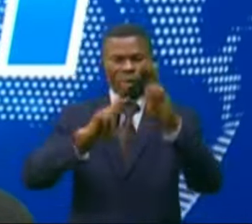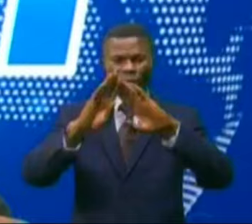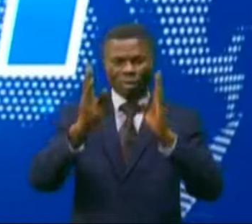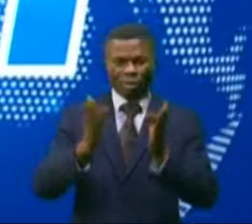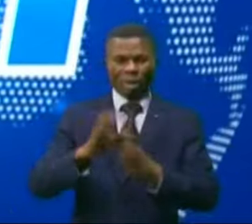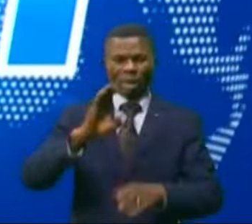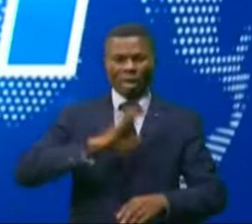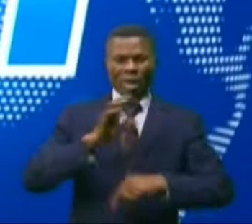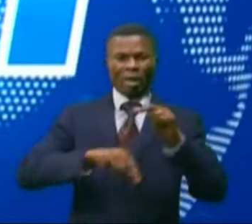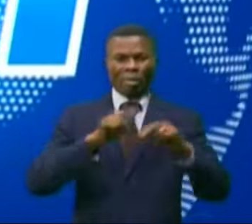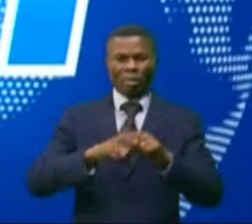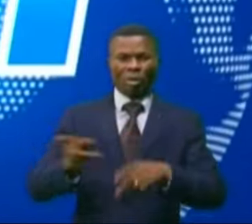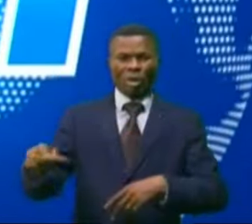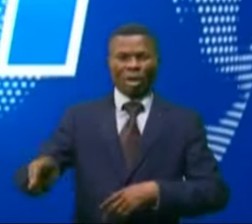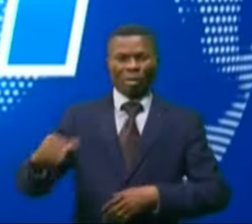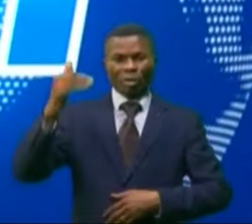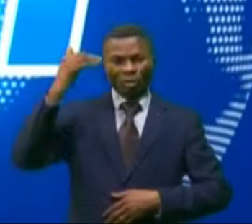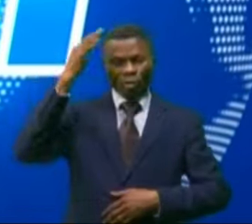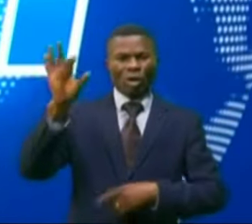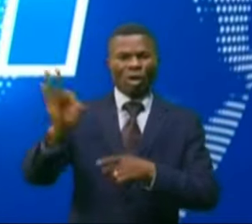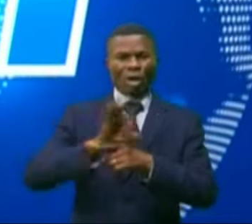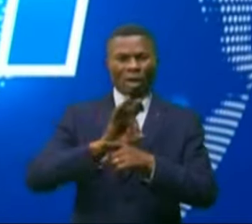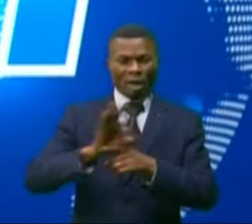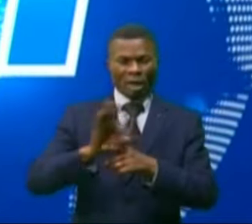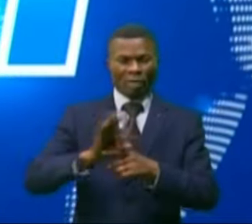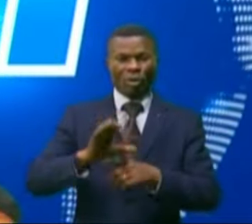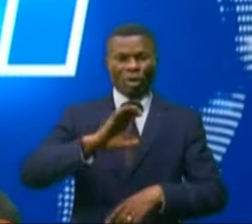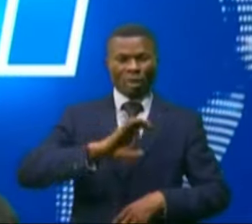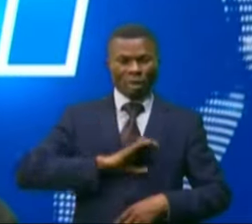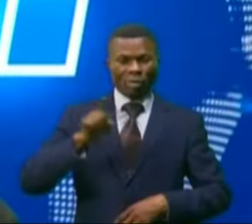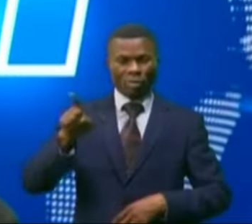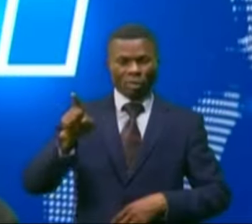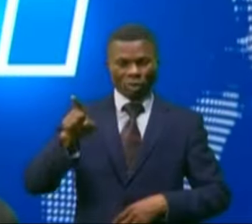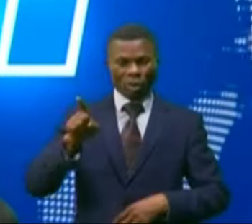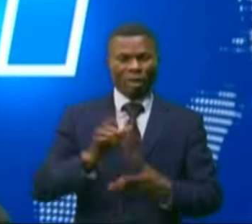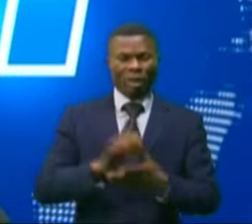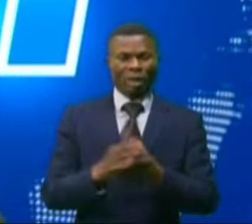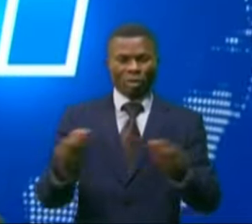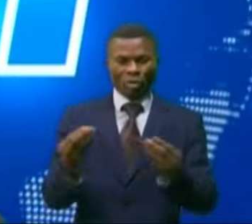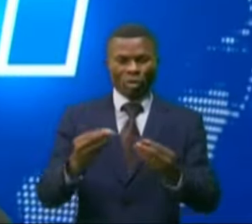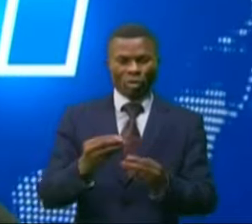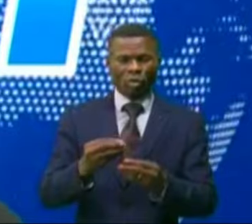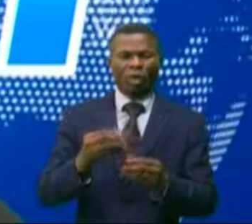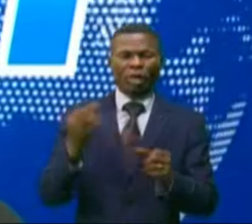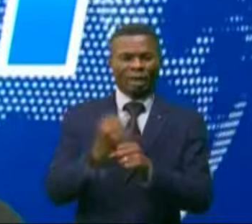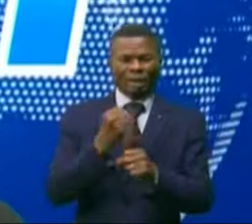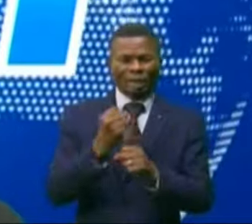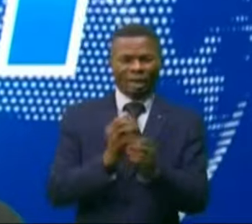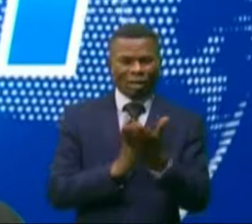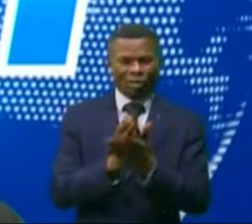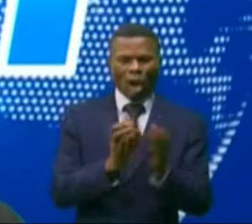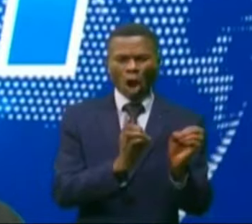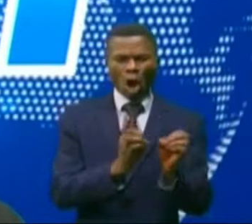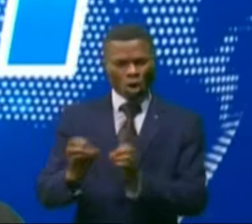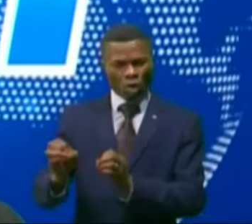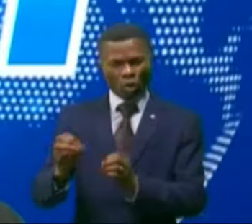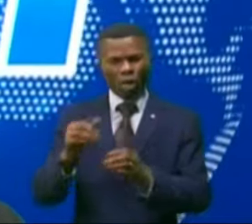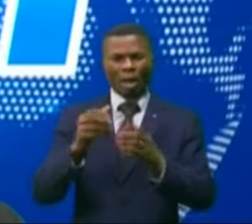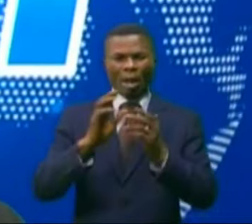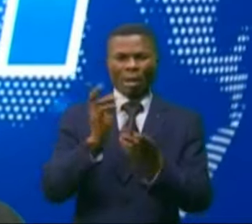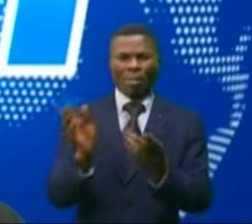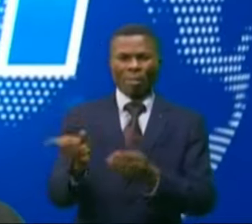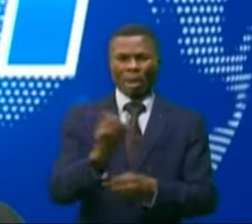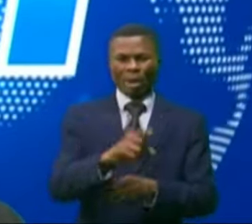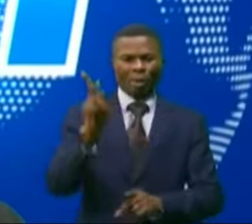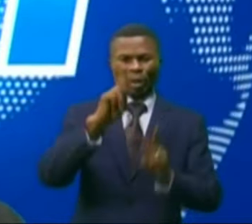l'Équateur a organisé une formation de ses éléments dans cette partie du pays et c'est pour un maintien de l'ordre public